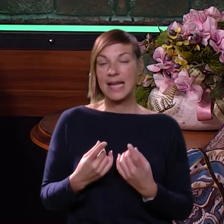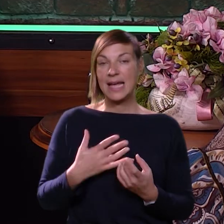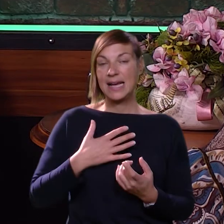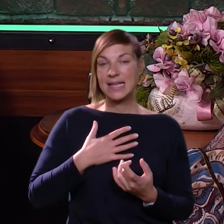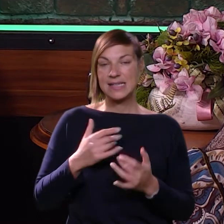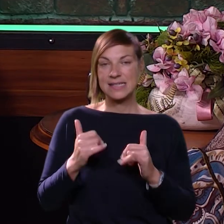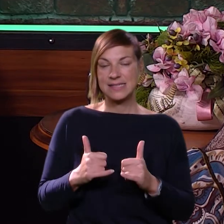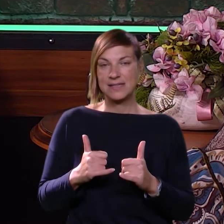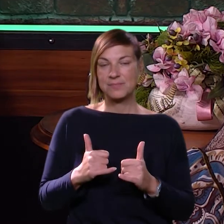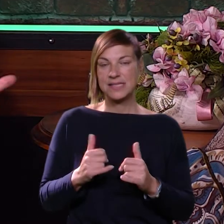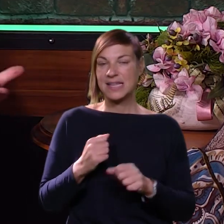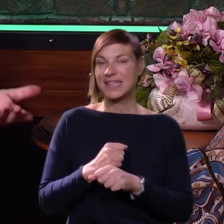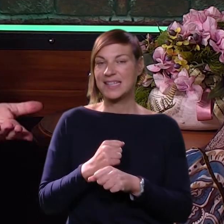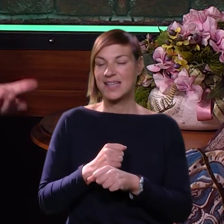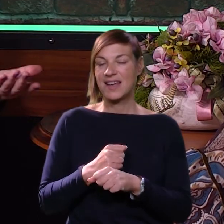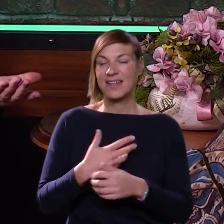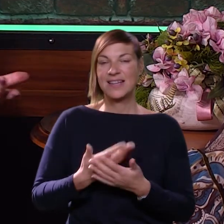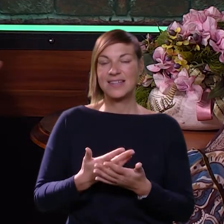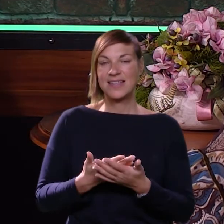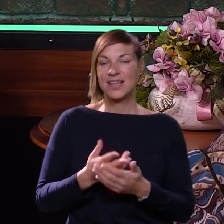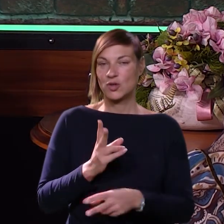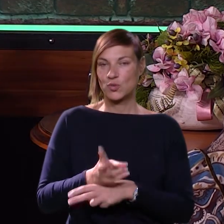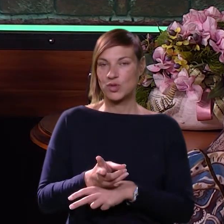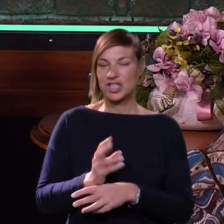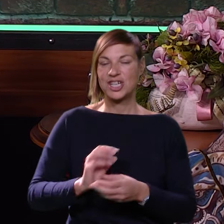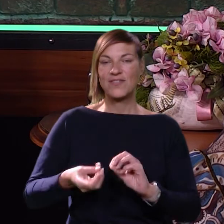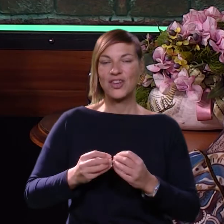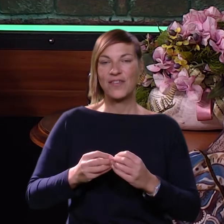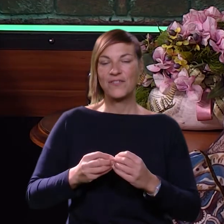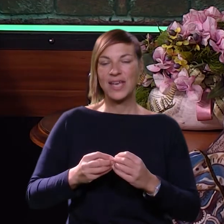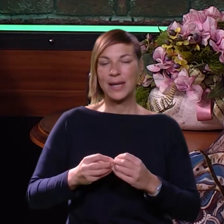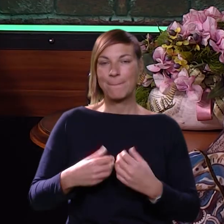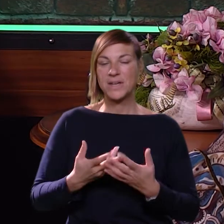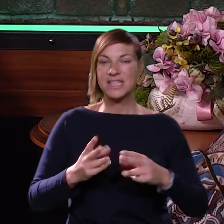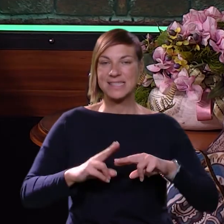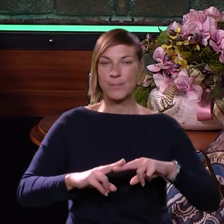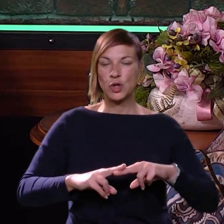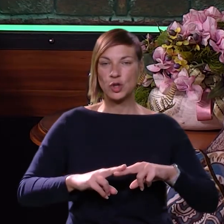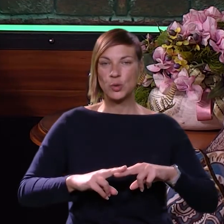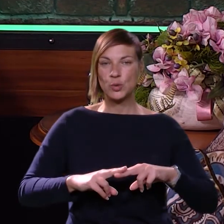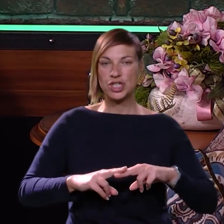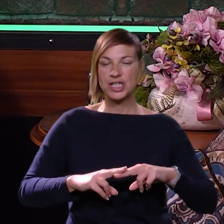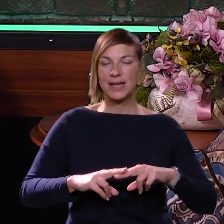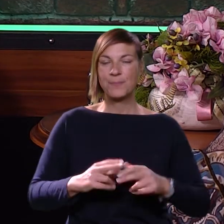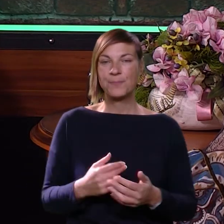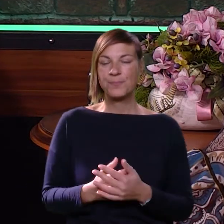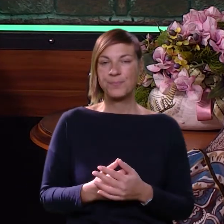ali u stvari ja sam radila tako, da, u državnoj firmi i onda sam odlučila